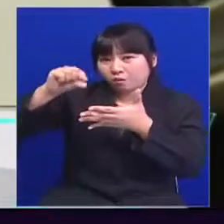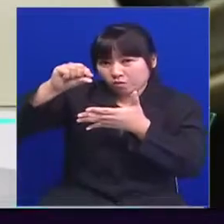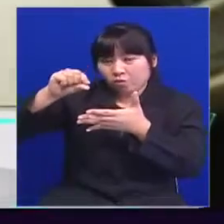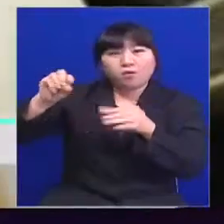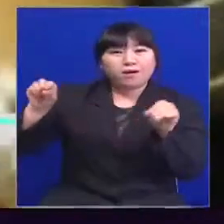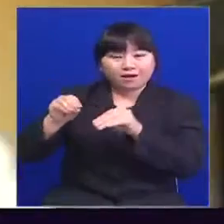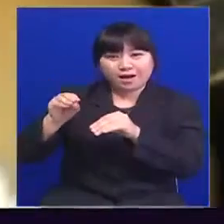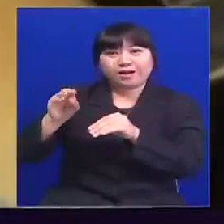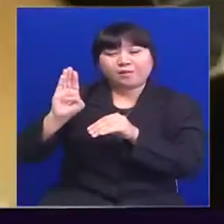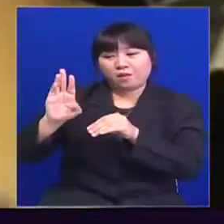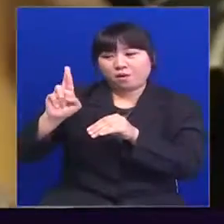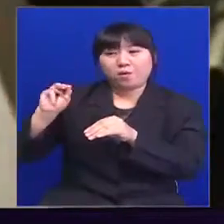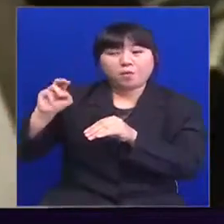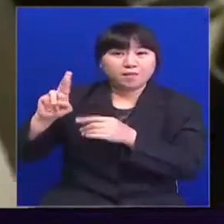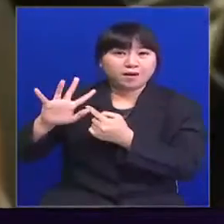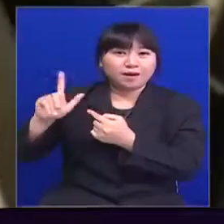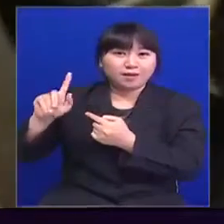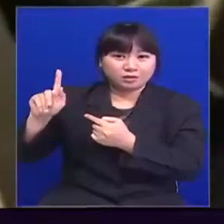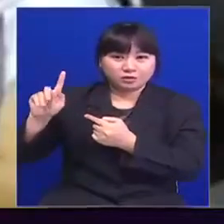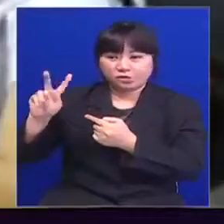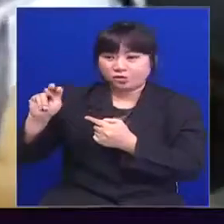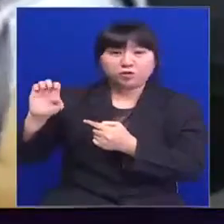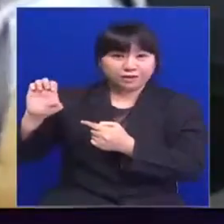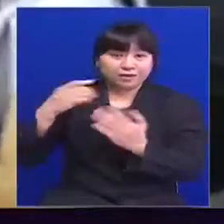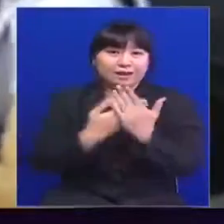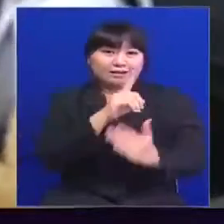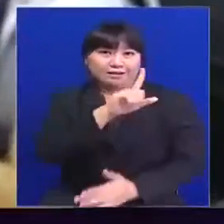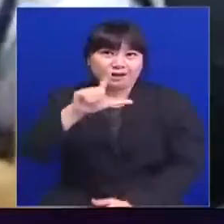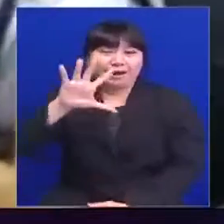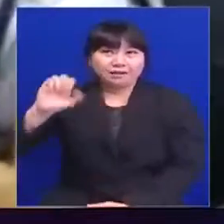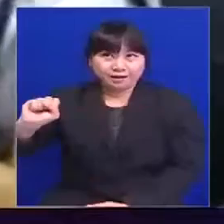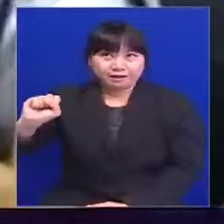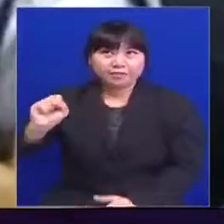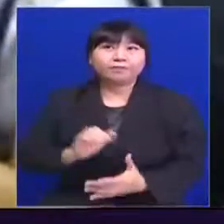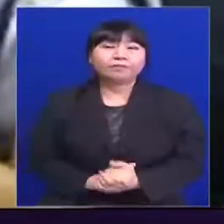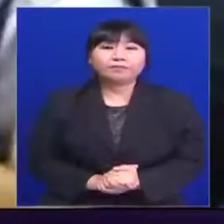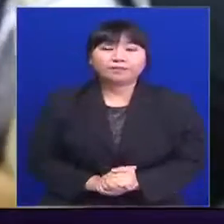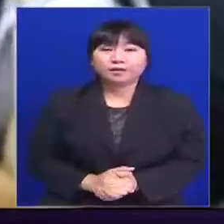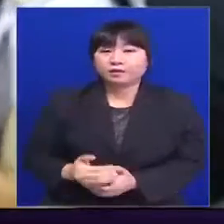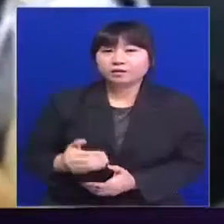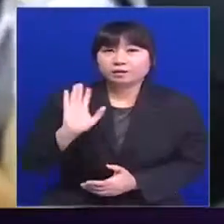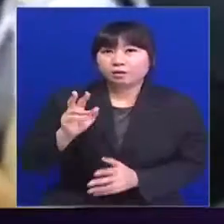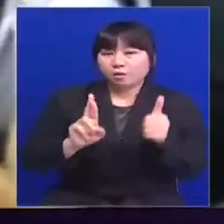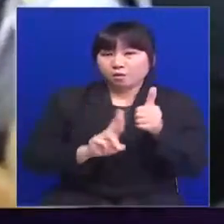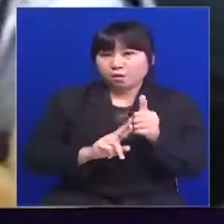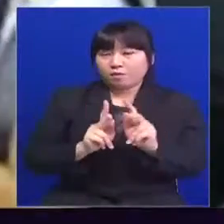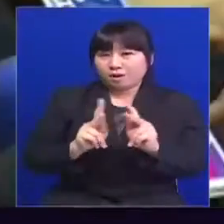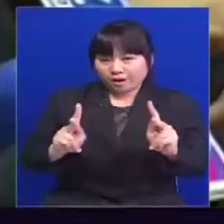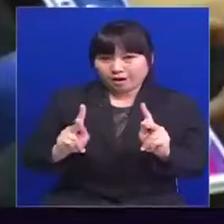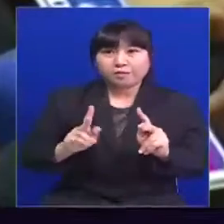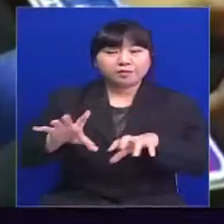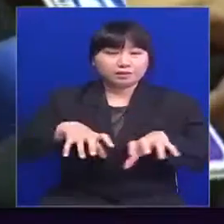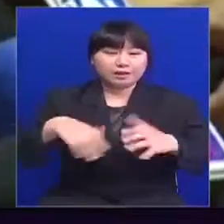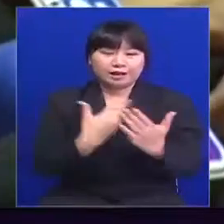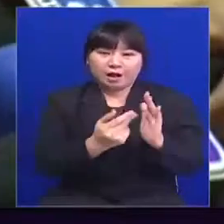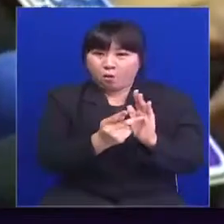นนีในวงเงิน1,500,000 บาทนายชัดชัยสิริไลรองกรรมการผู้จัดการกลุ่มงานสินเ